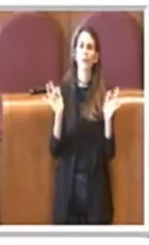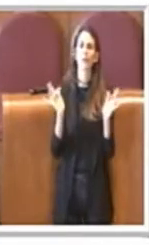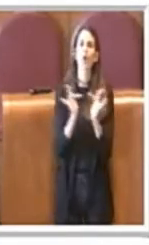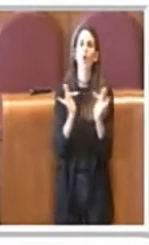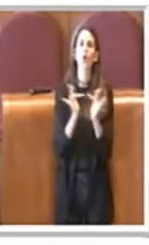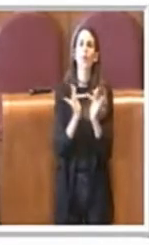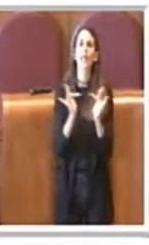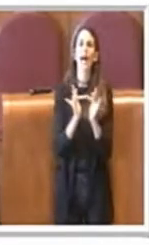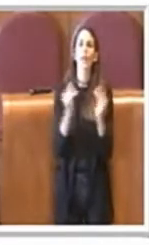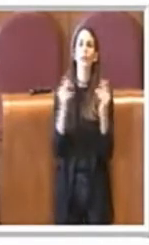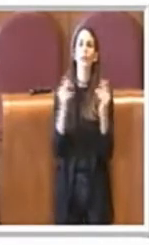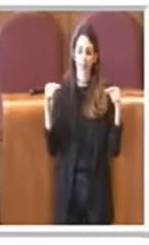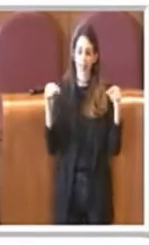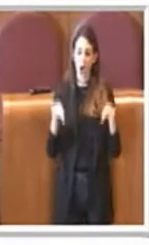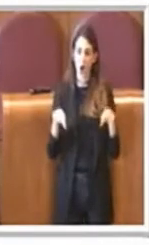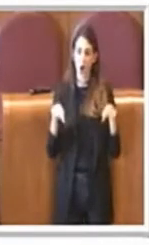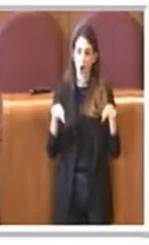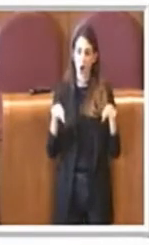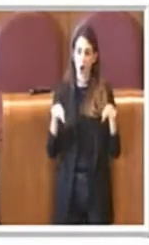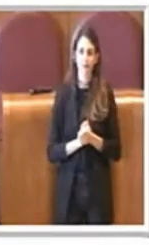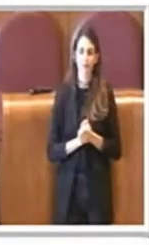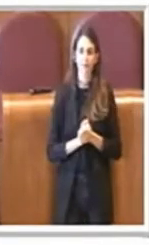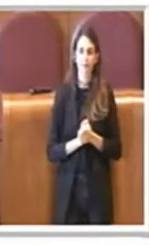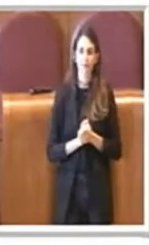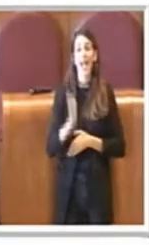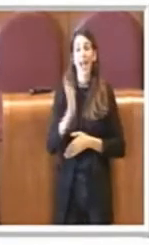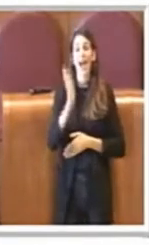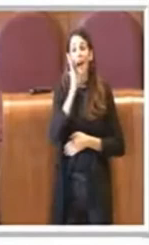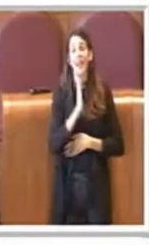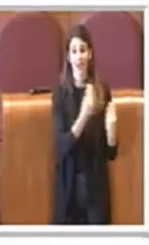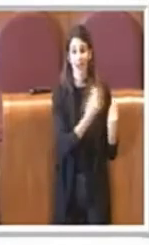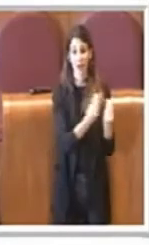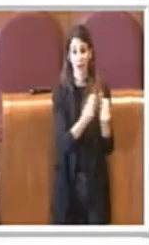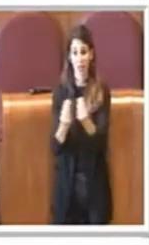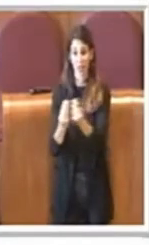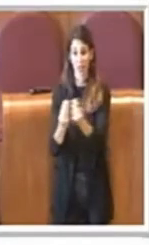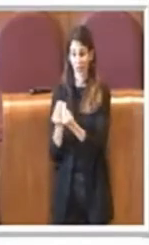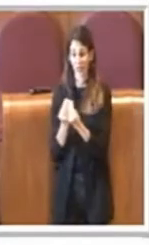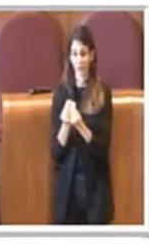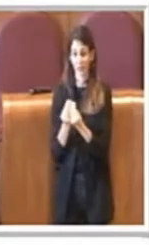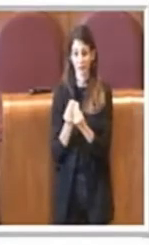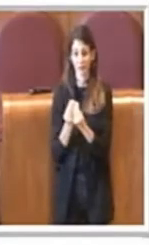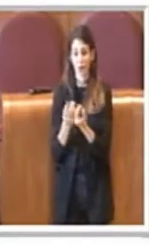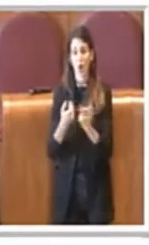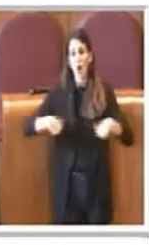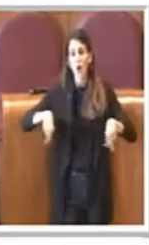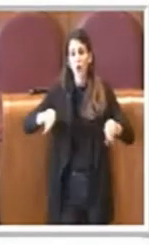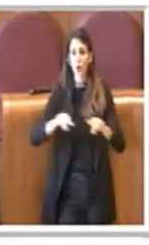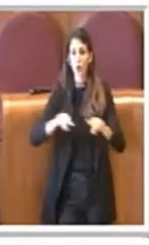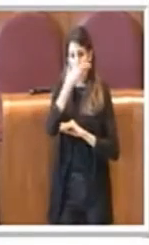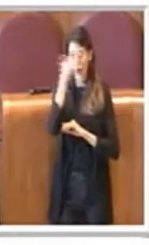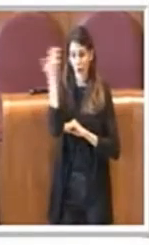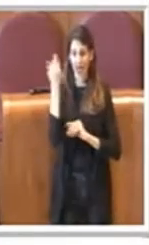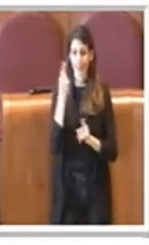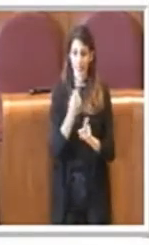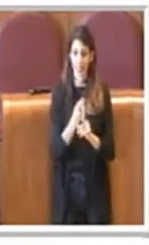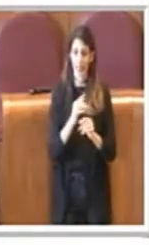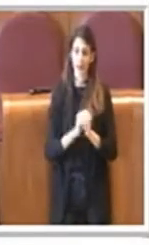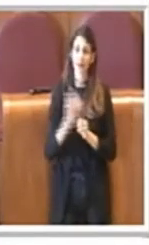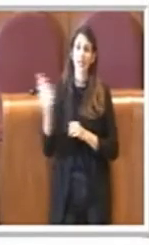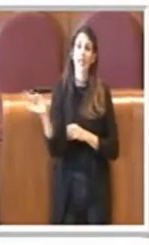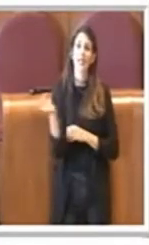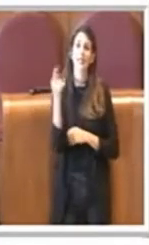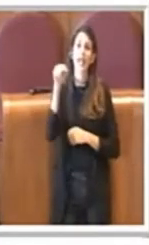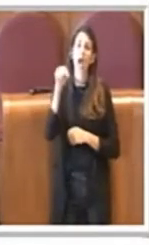me menzionavano, cari colleghi, dobbiamo dirci le cose come stanno. Se io oggi facessi un sondaggio tra